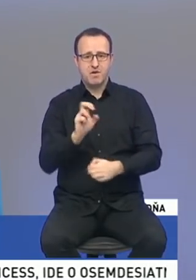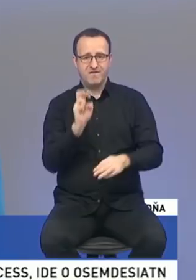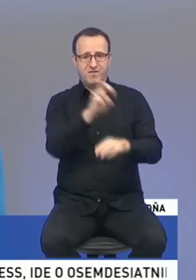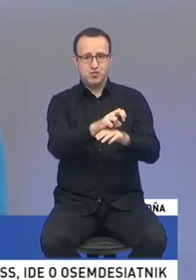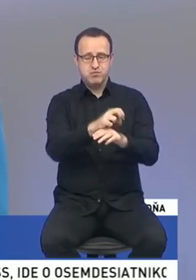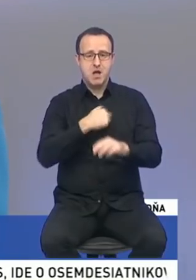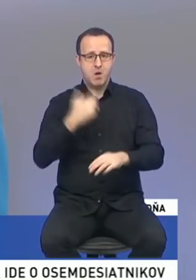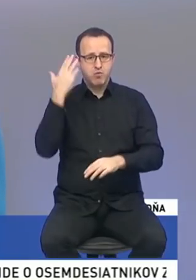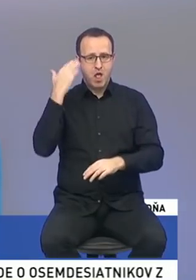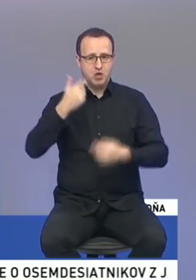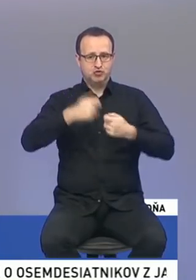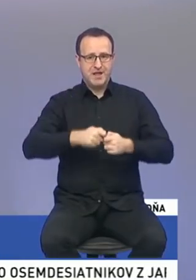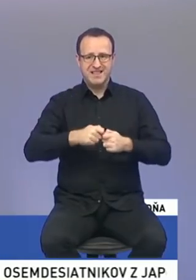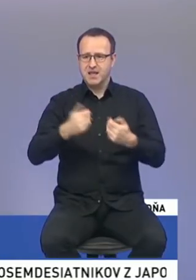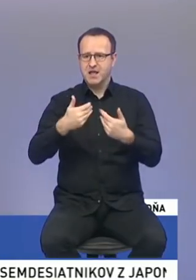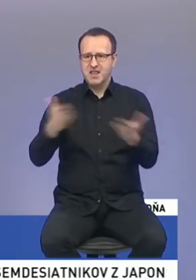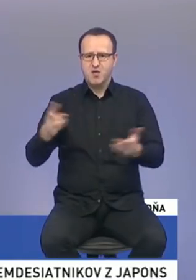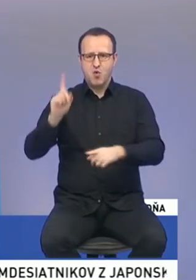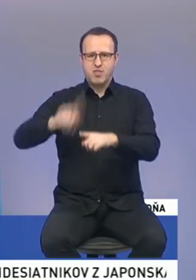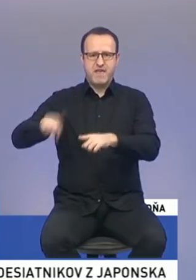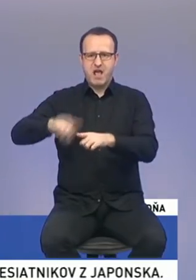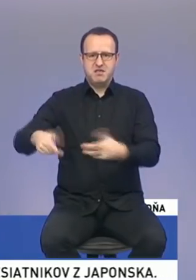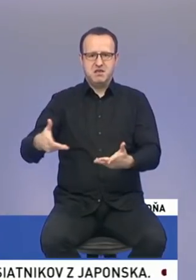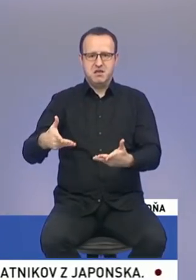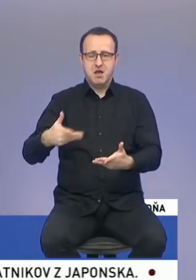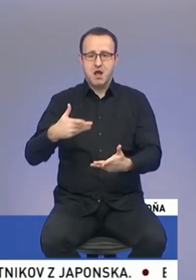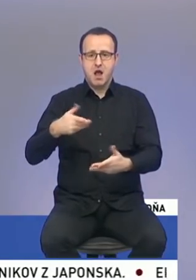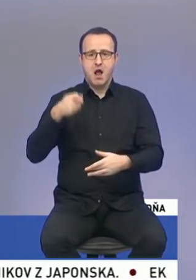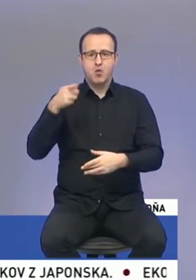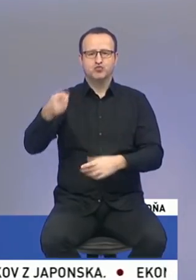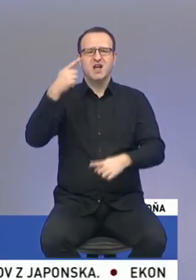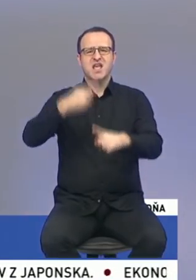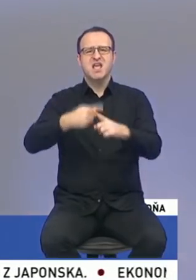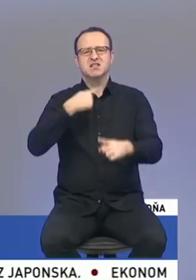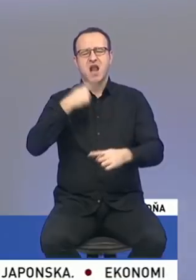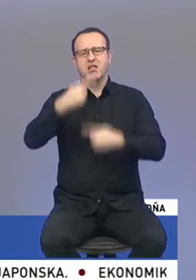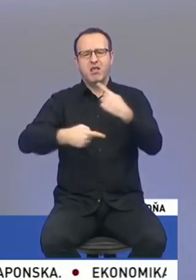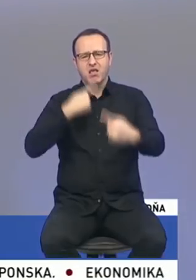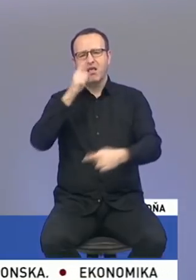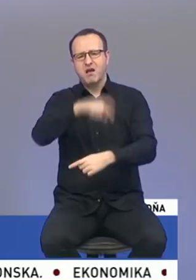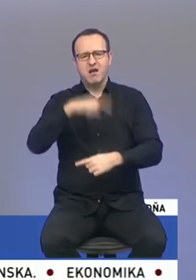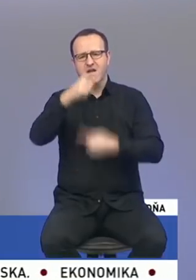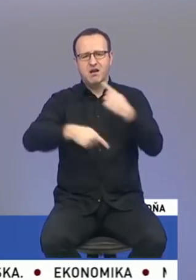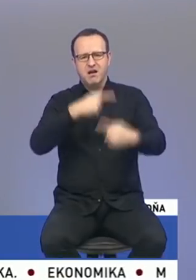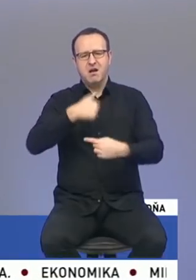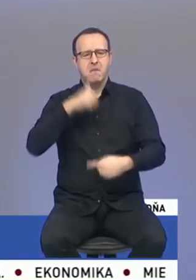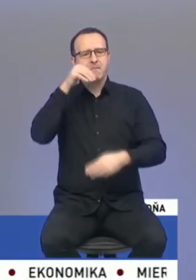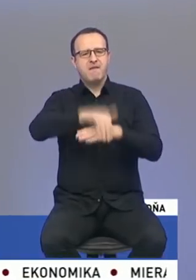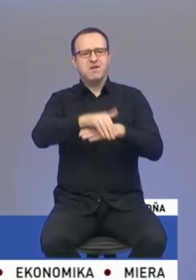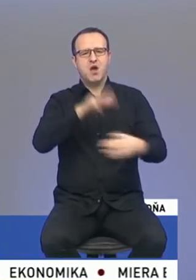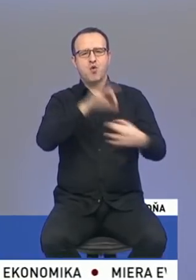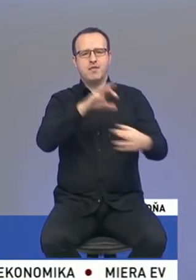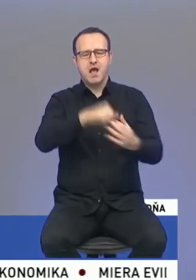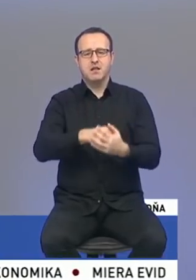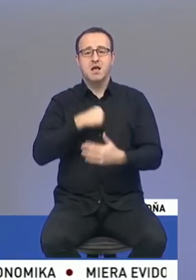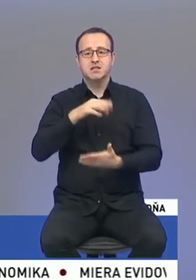členkou, tak nikomu tento fakt nevadil. A pritom x krát to bolo premielané v Bulvári. To znamená, že začalo to naozaj vadiať až